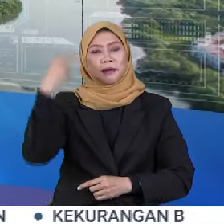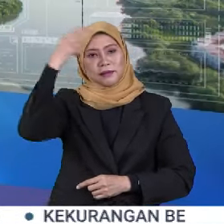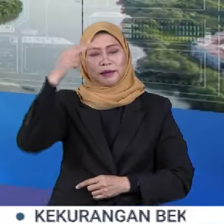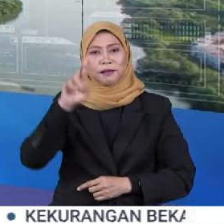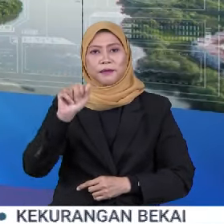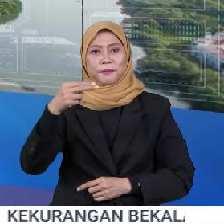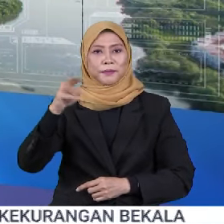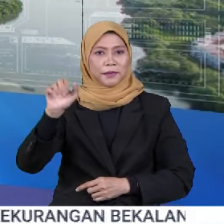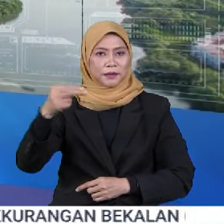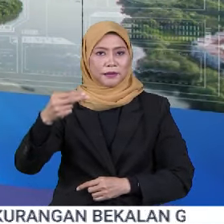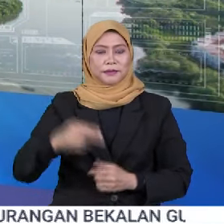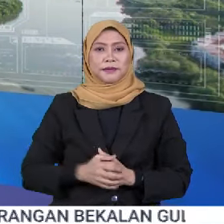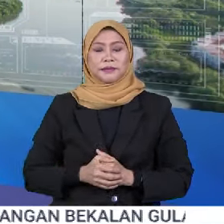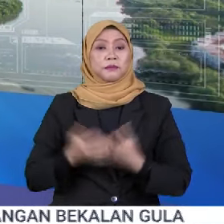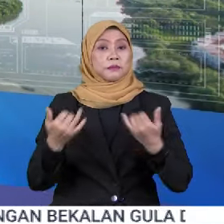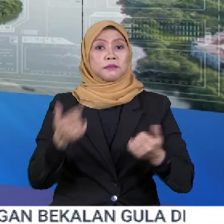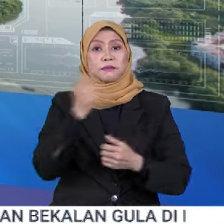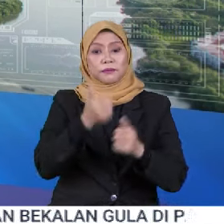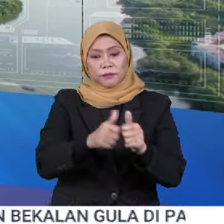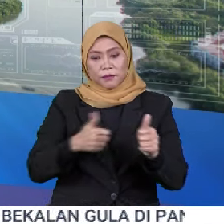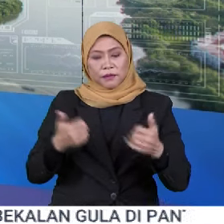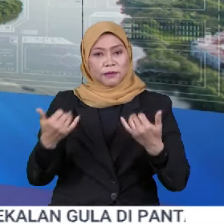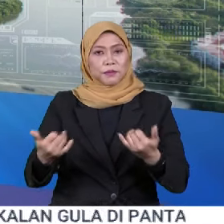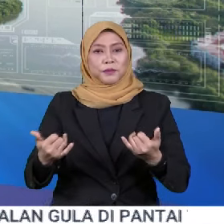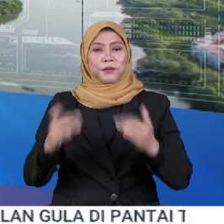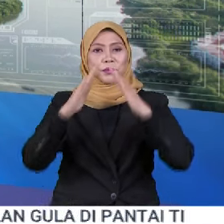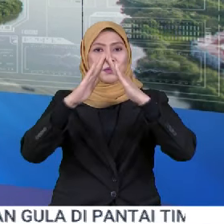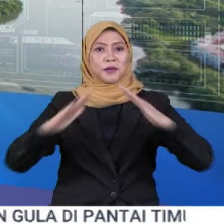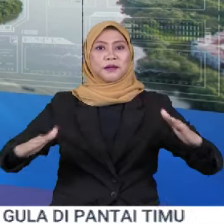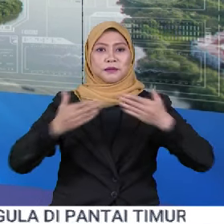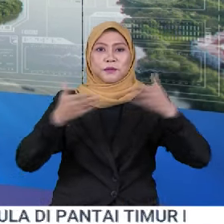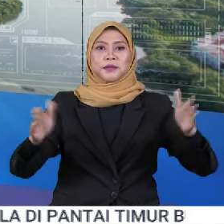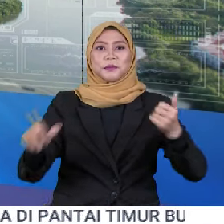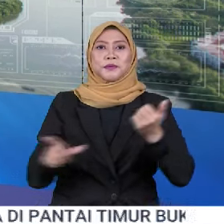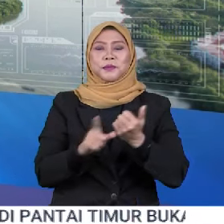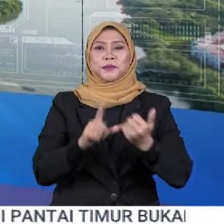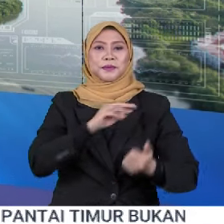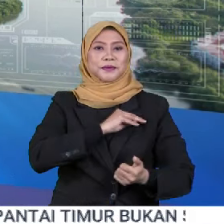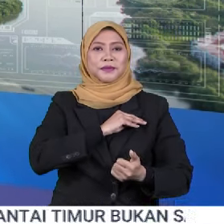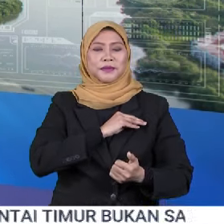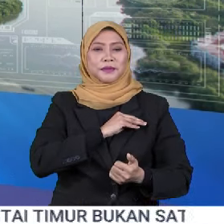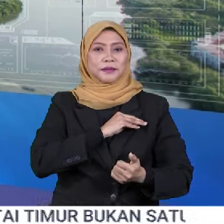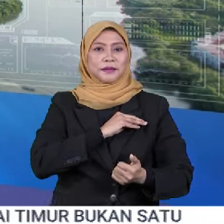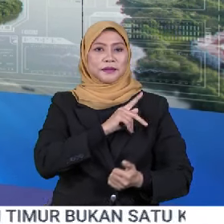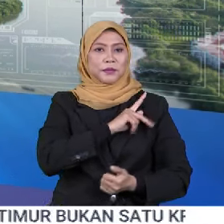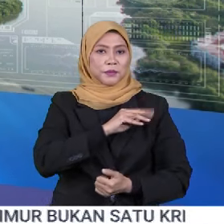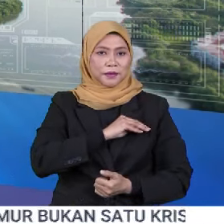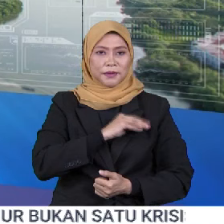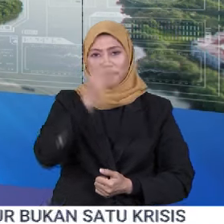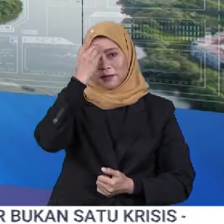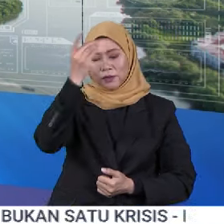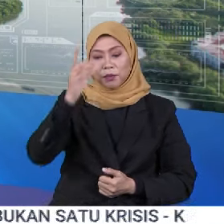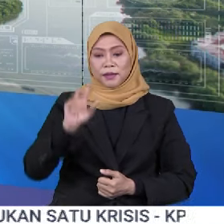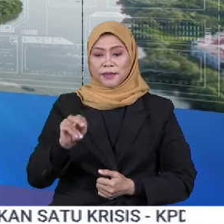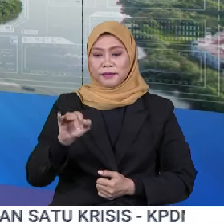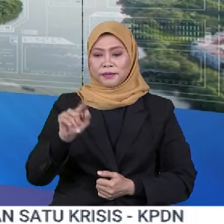sementara itu turut tidak ketinggalan menganjurkan rumah terbuka pembantu menteri kepada ketua menteri Datuk Nisam Abu Bakar